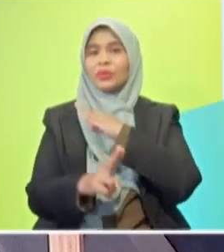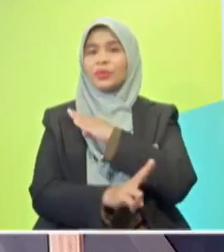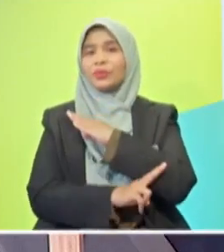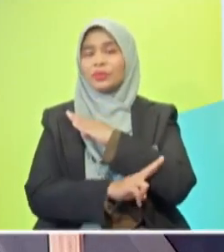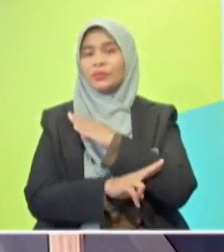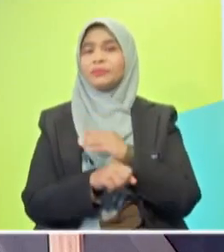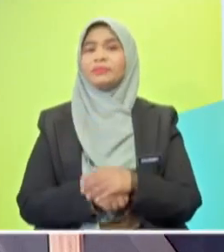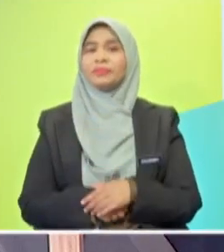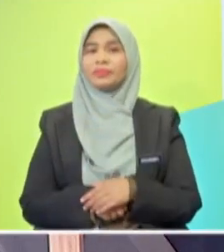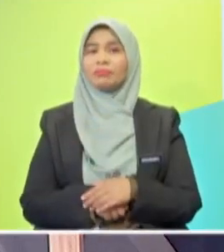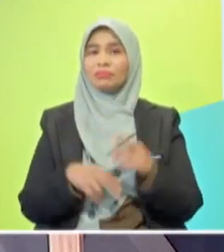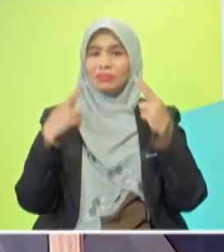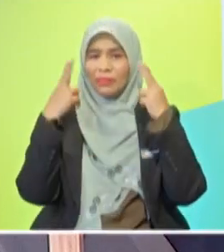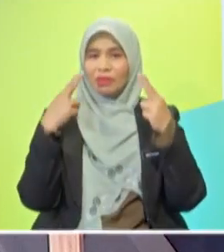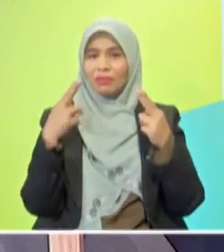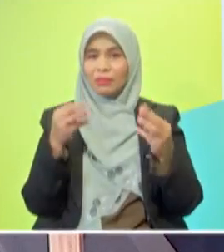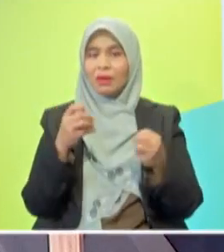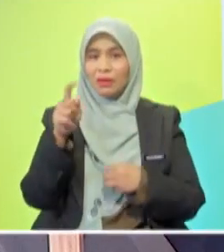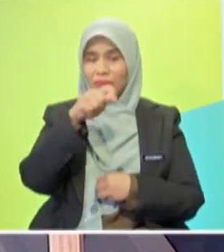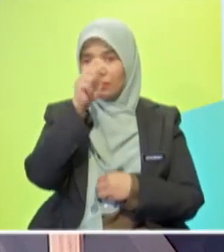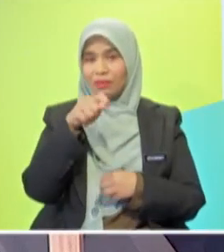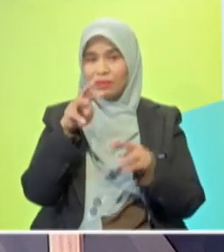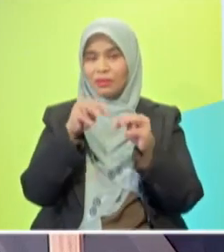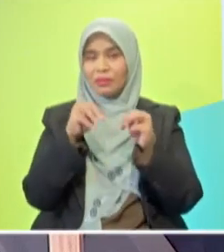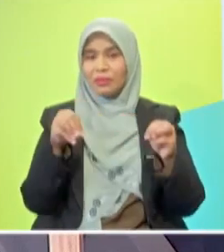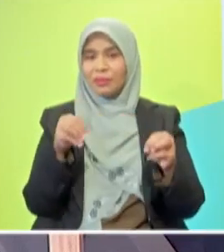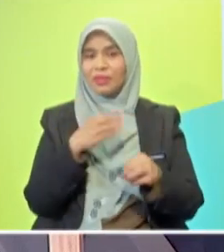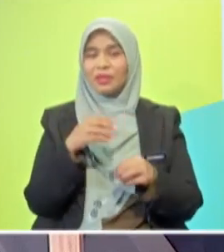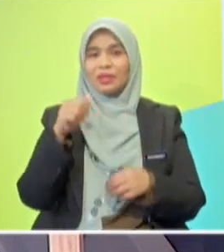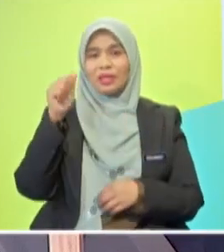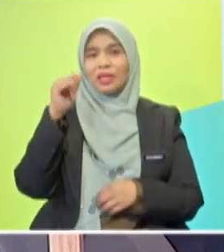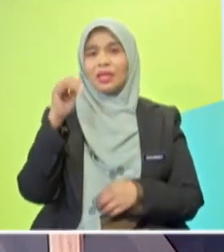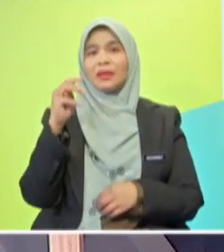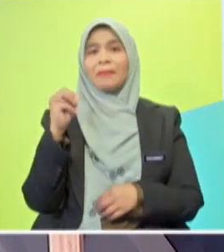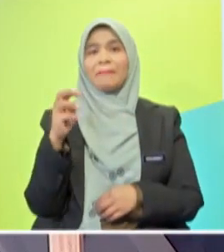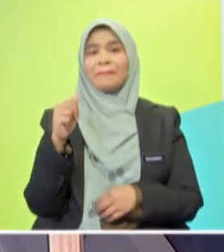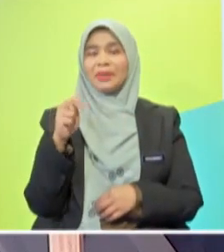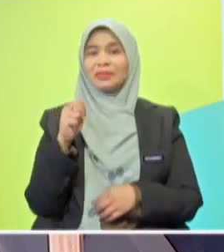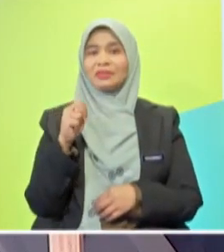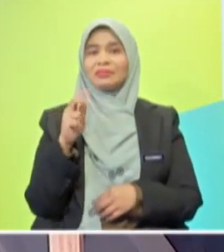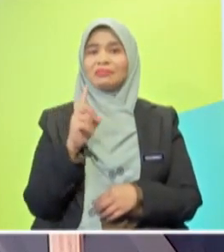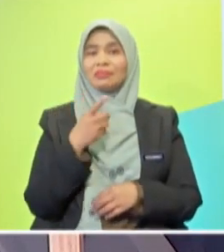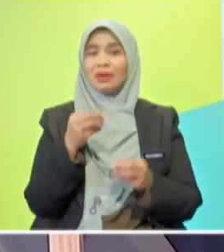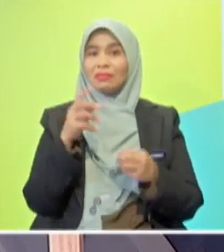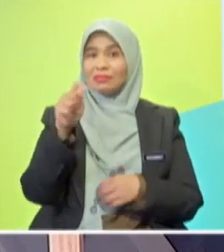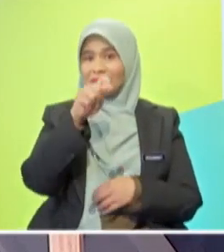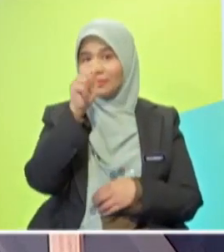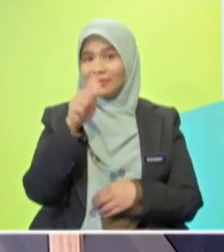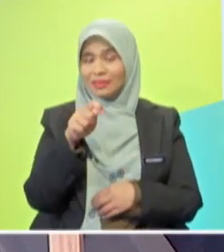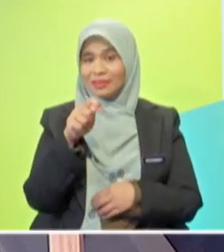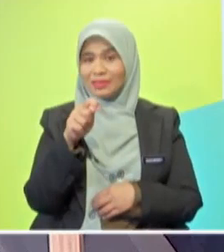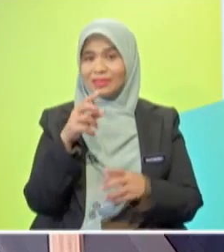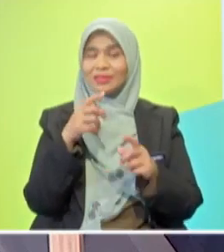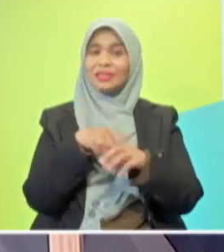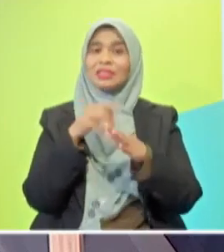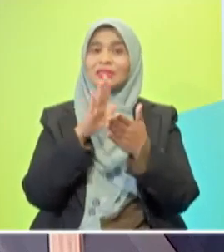Okey, Ustazah nak tanya murid-murid Ustazah dan juga Aiman sekali. Ya, Ustazah. Kita setiap hari Rabu kita ada co-curriculum,